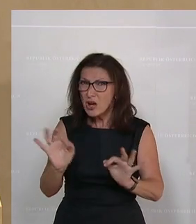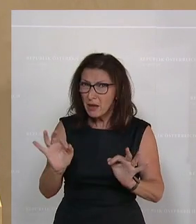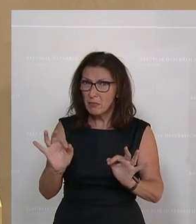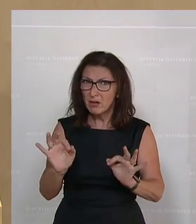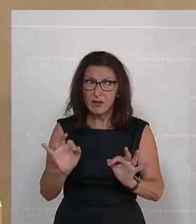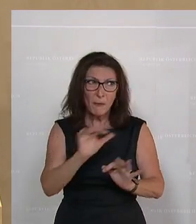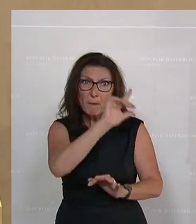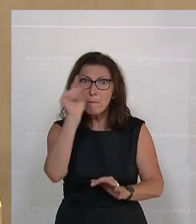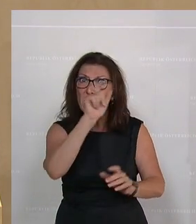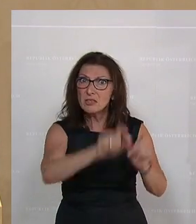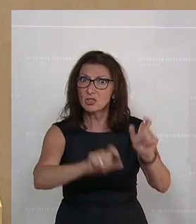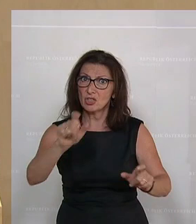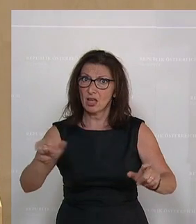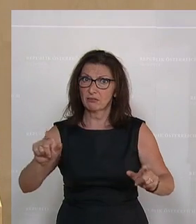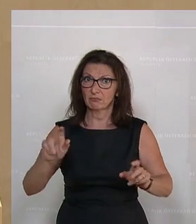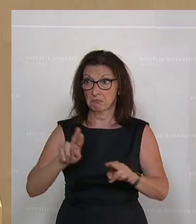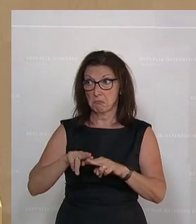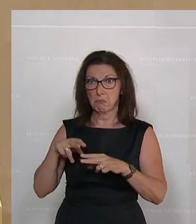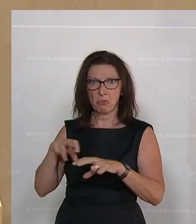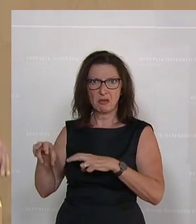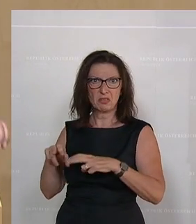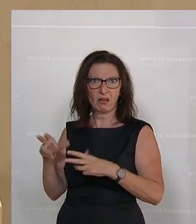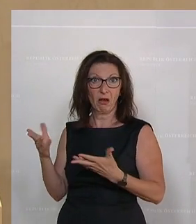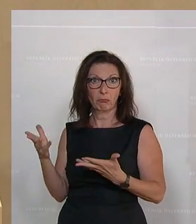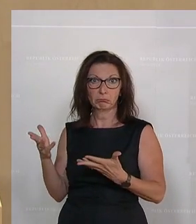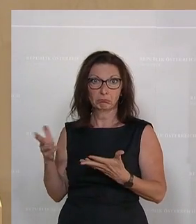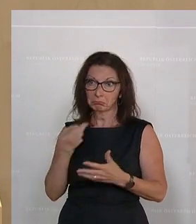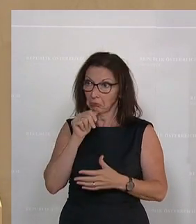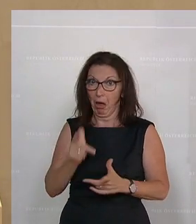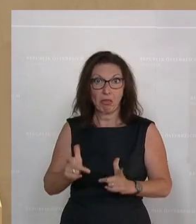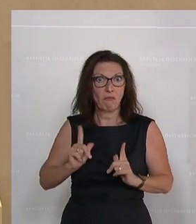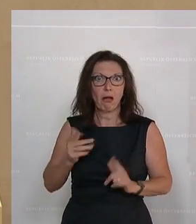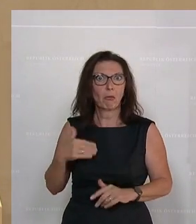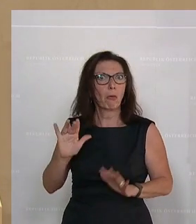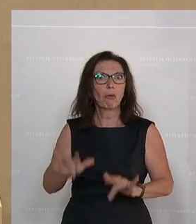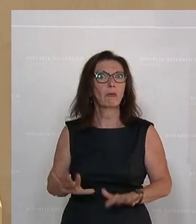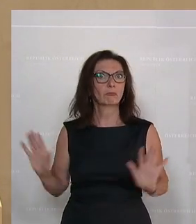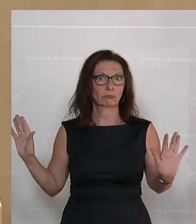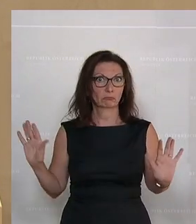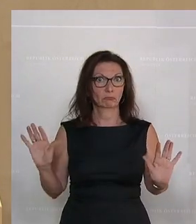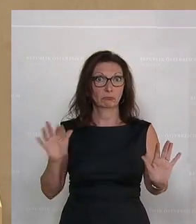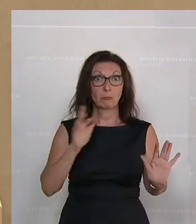menschen von dieser bundesregierung nichts mehr erwarten millionen